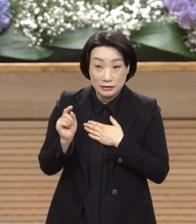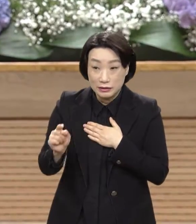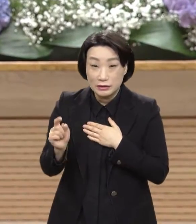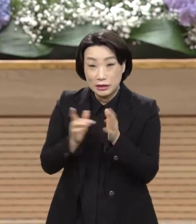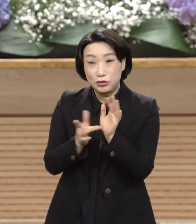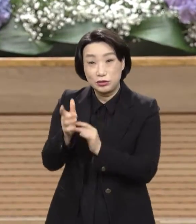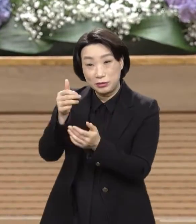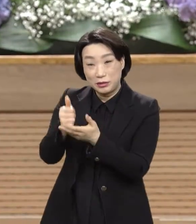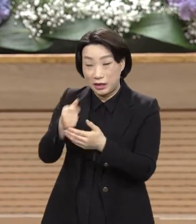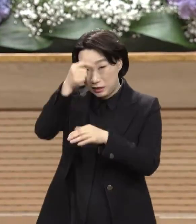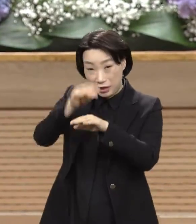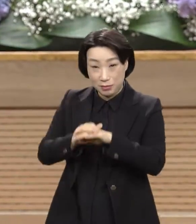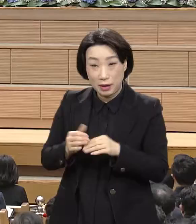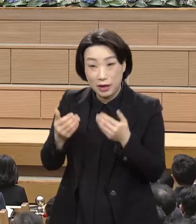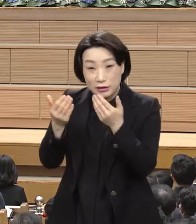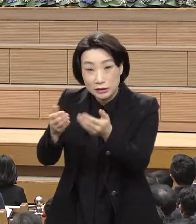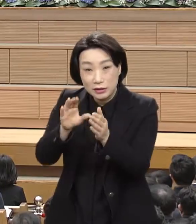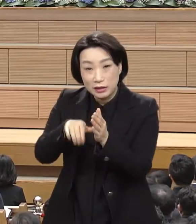이분에게